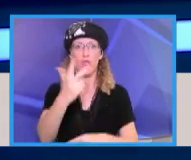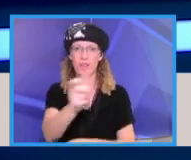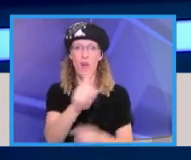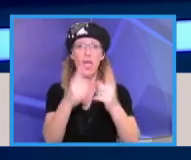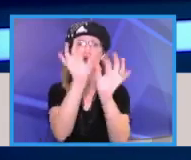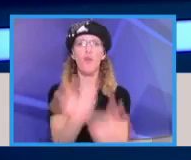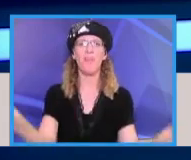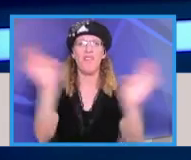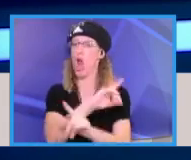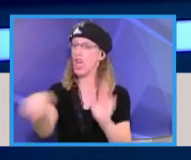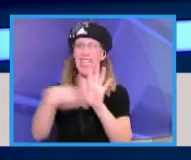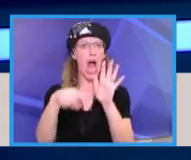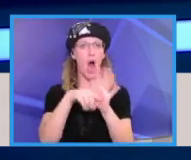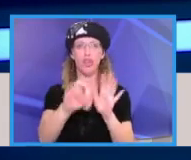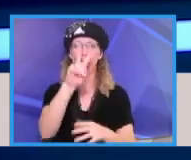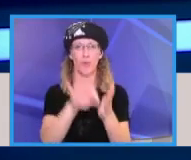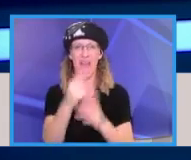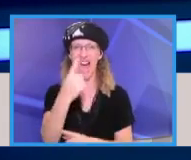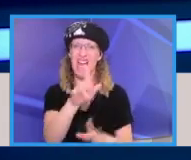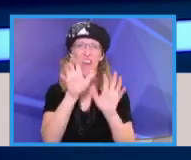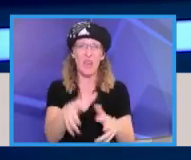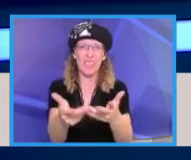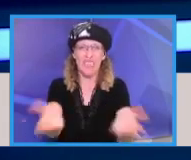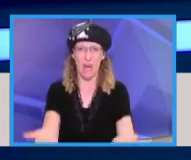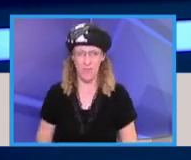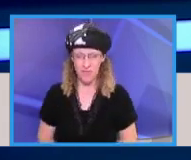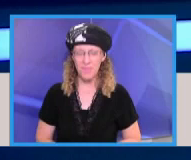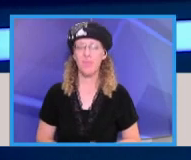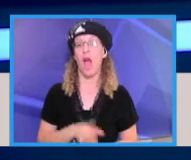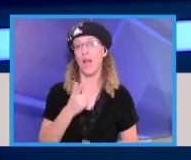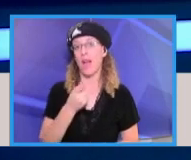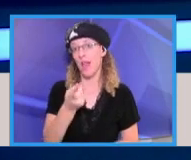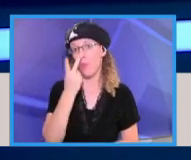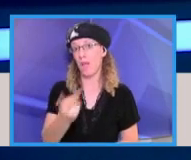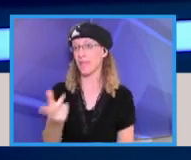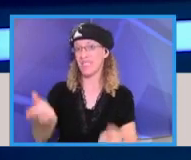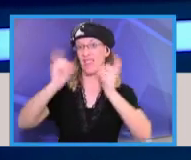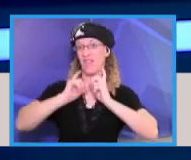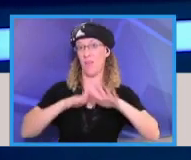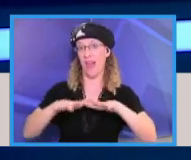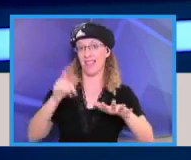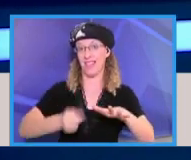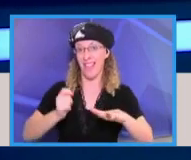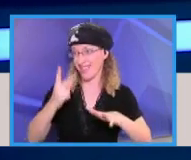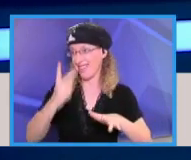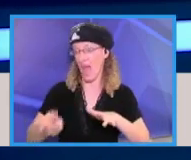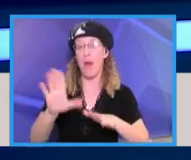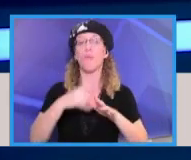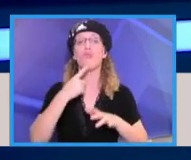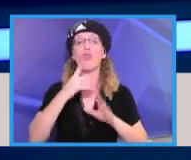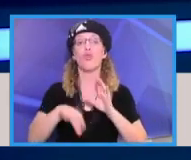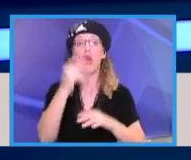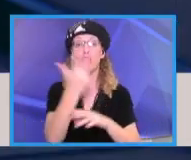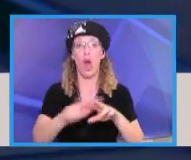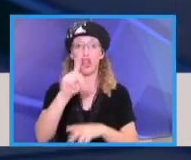דבר, לא גירעון של 2.1, זה הפחדות כאלה ואחרות. אבל אתה רואה איך הם מצפצפים על הכנסת. הם אמרו שתוך 3 חודשים הם יביאו